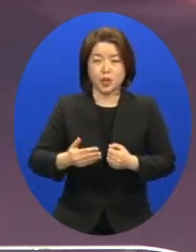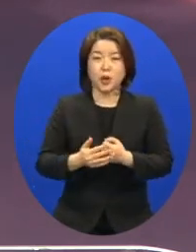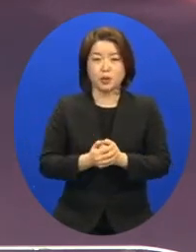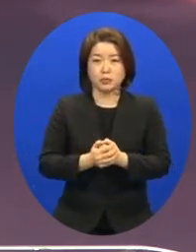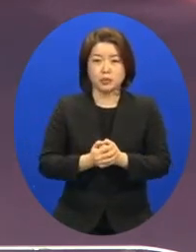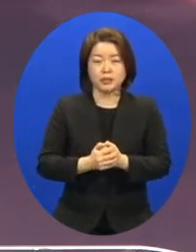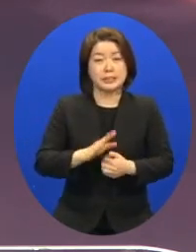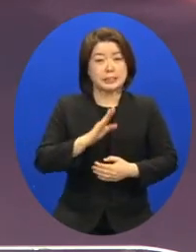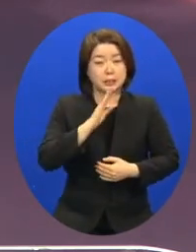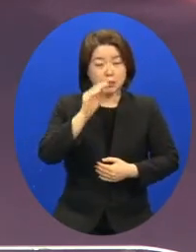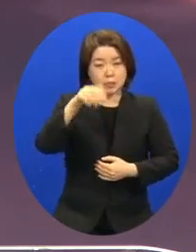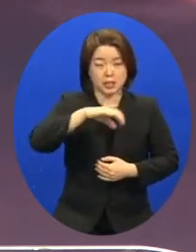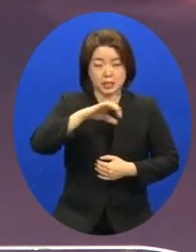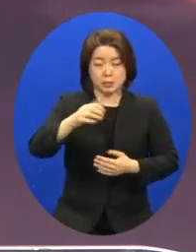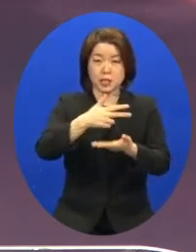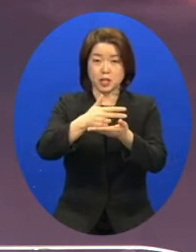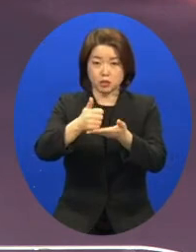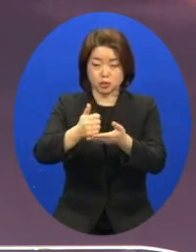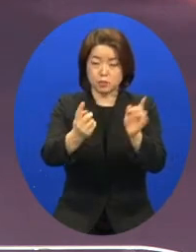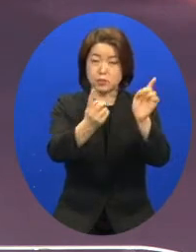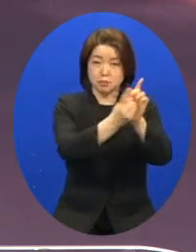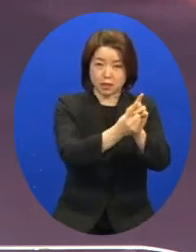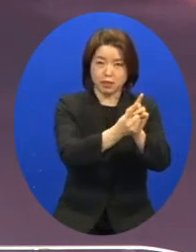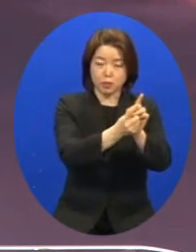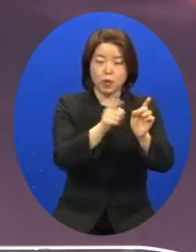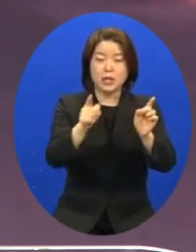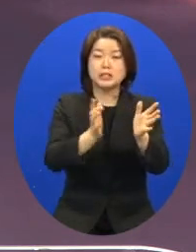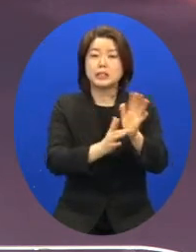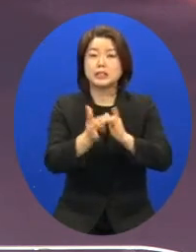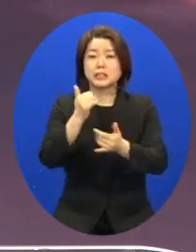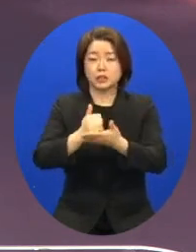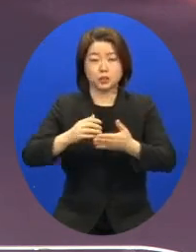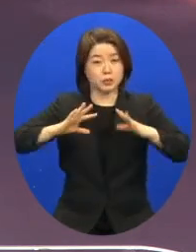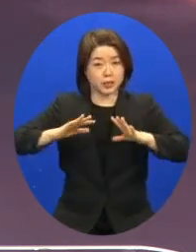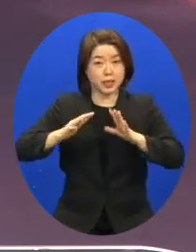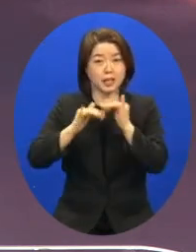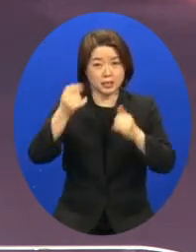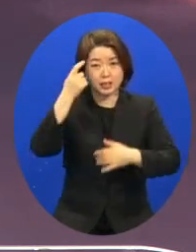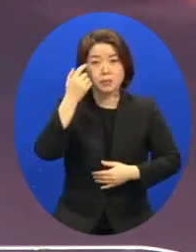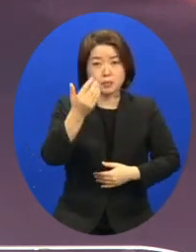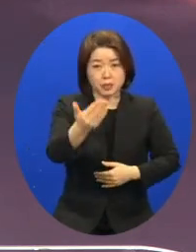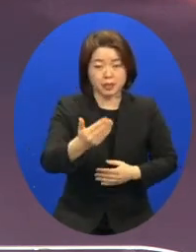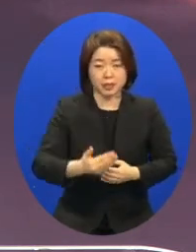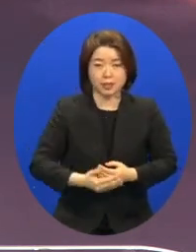여러분은 정말 십자가의 주님을 만났고 그 예수님을 자랑하는 사람입니까?